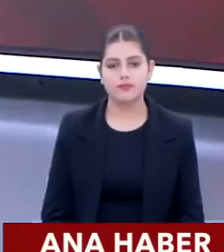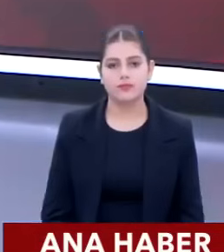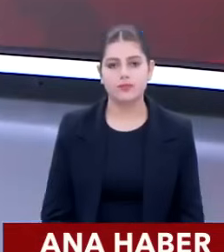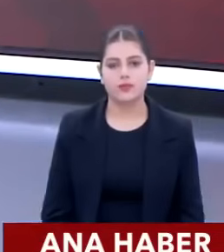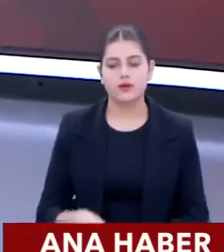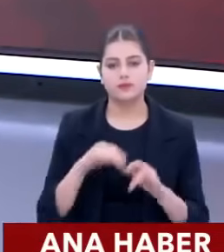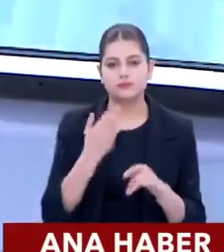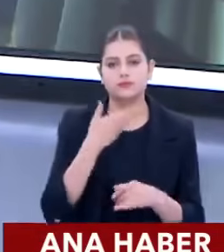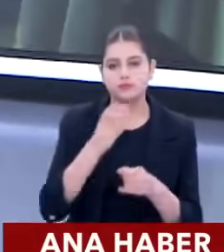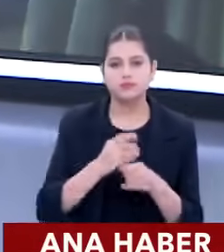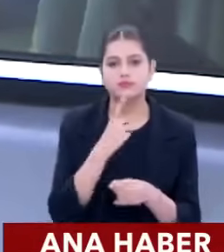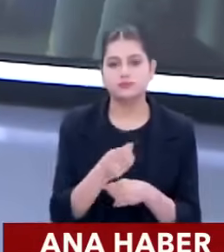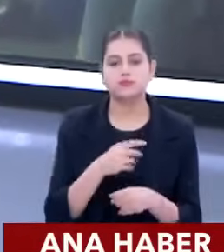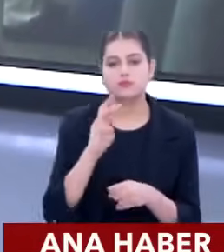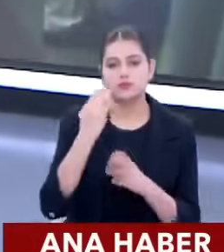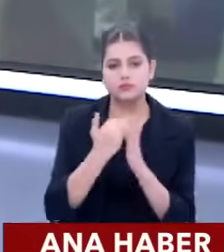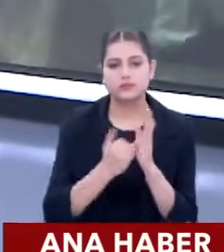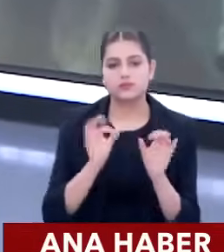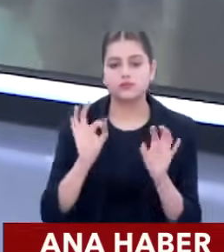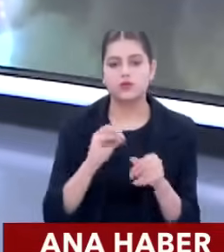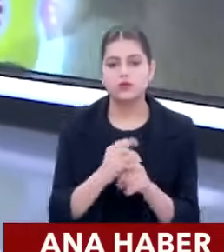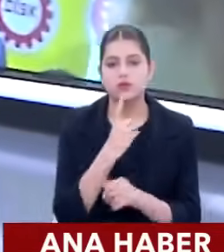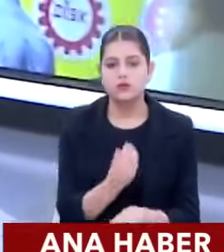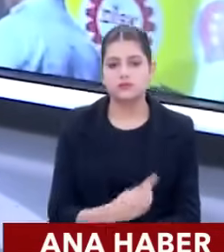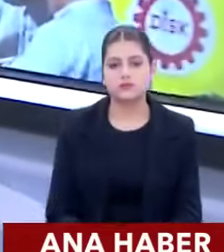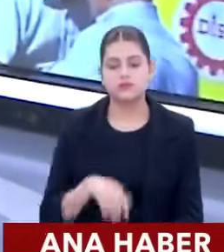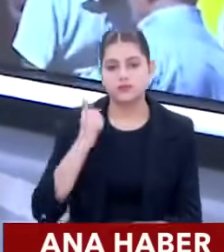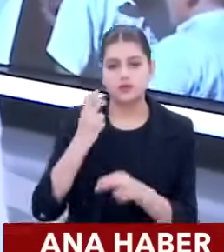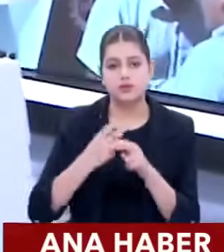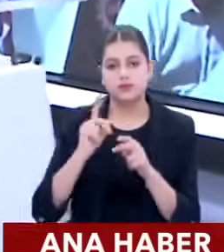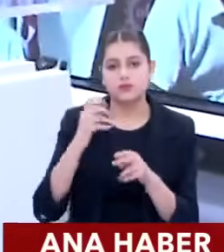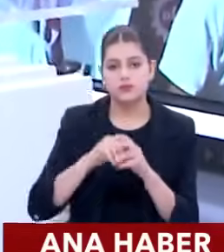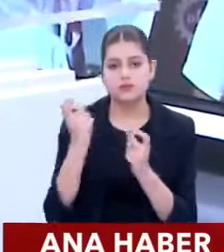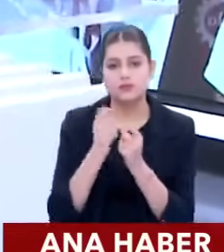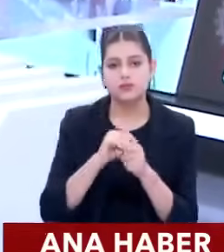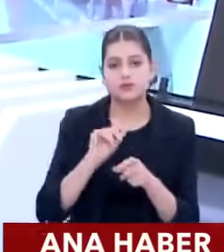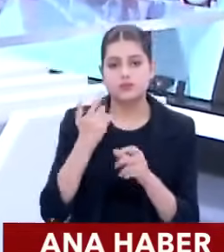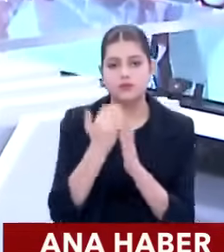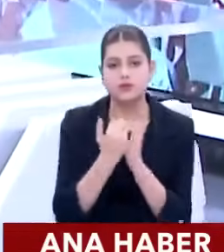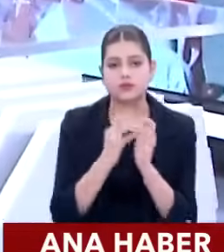taşıyacağız Ama dediğim gibi başlıklar 3 aşağı 5 yukarı Ee bunlar Yarın kritik bir kabile toplantısı kritik başlıklar ele alınır